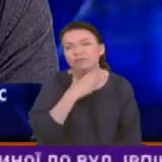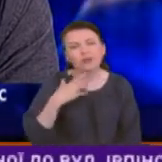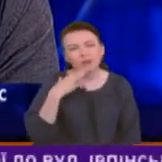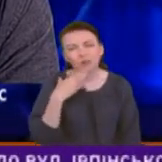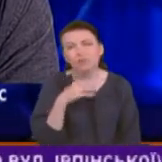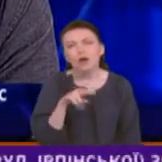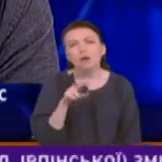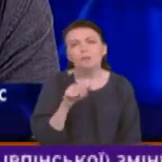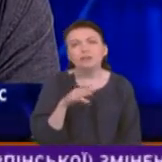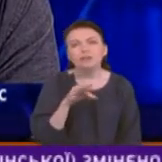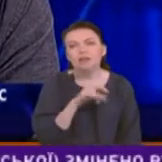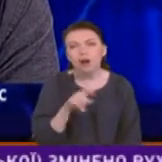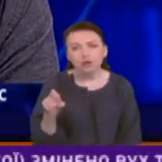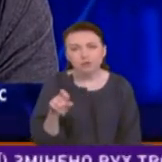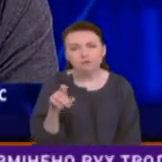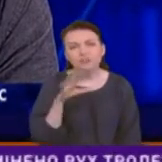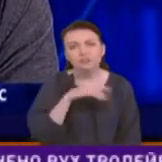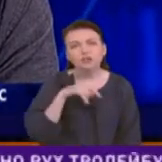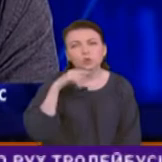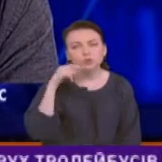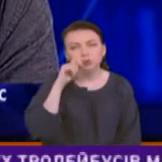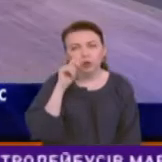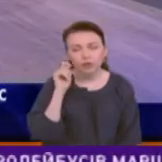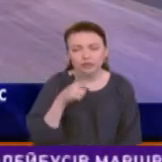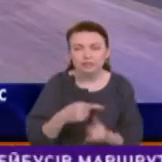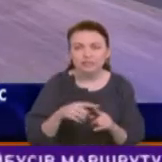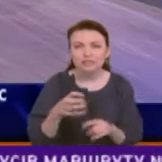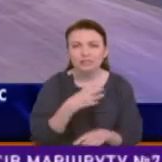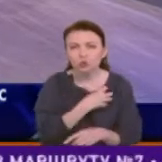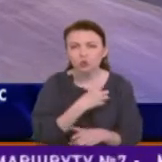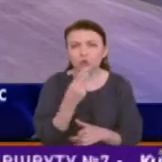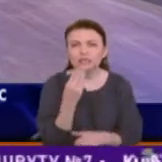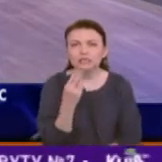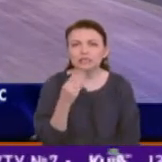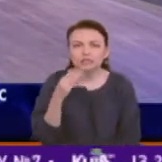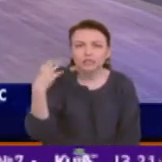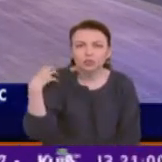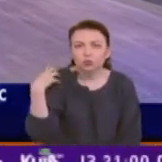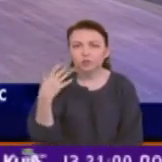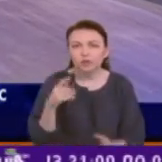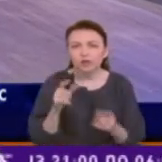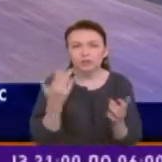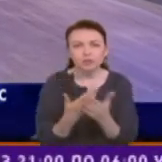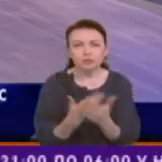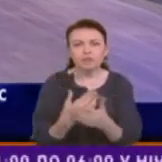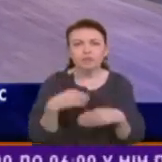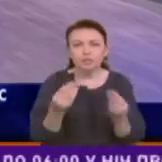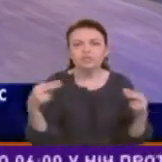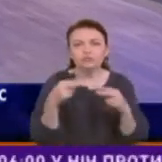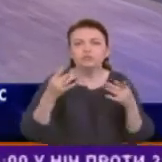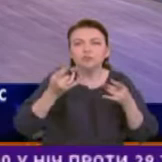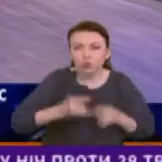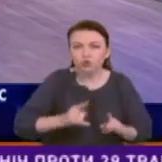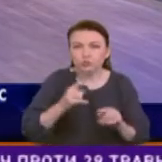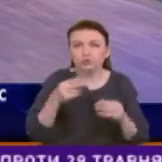патріарх Київський всієї Руси України – це титул, ну, який неможливо, ну, знаєте, от вам видали свідоцтво про народження,